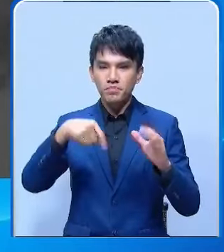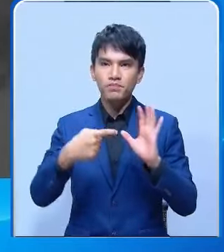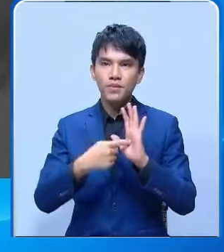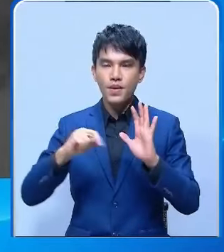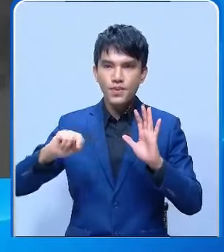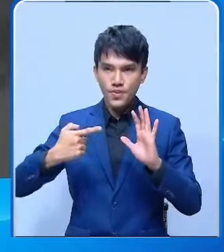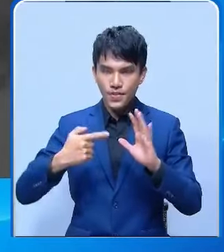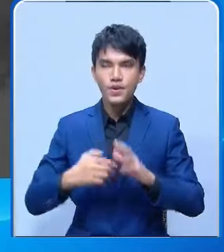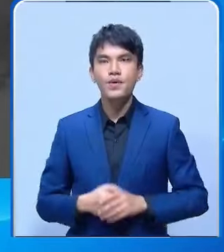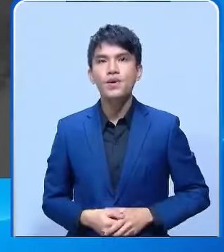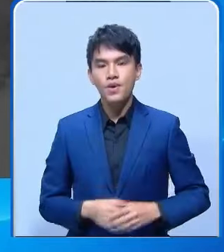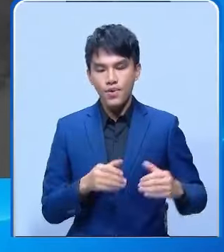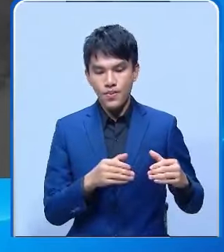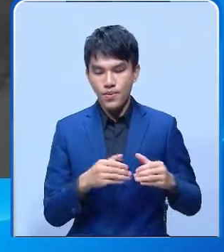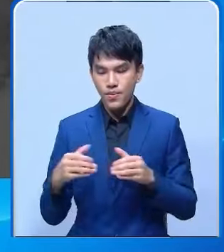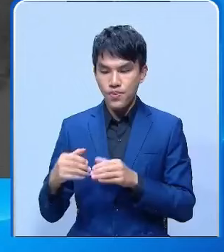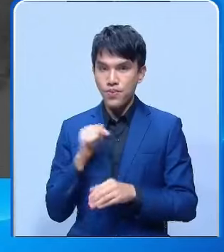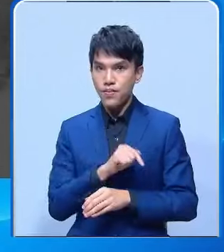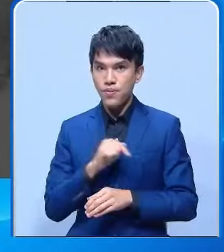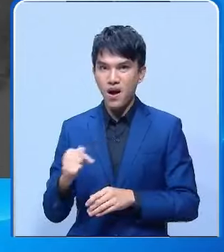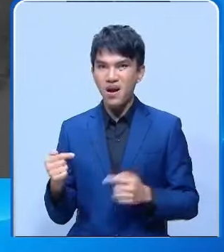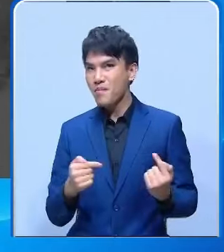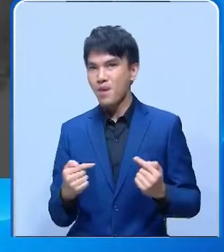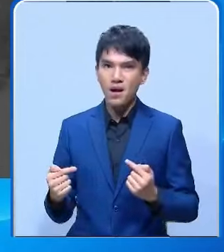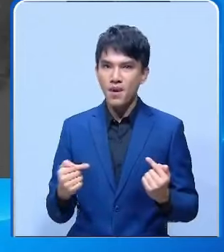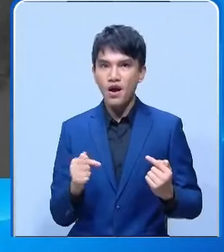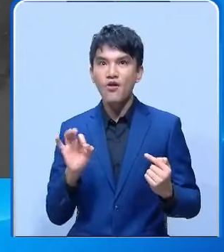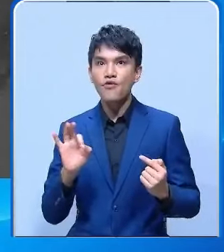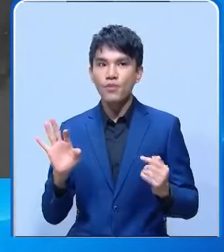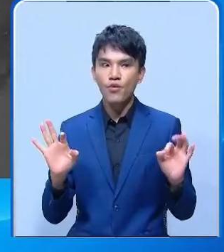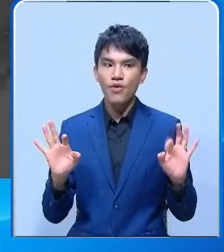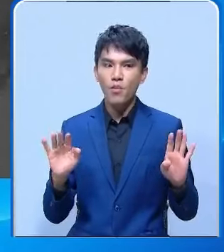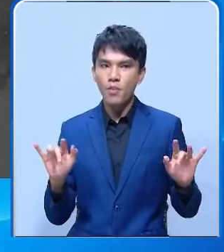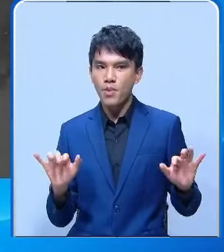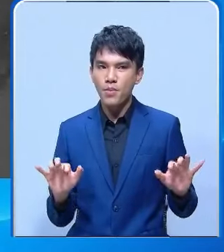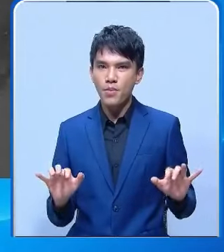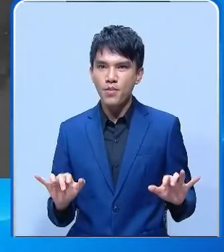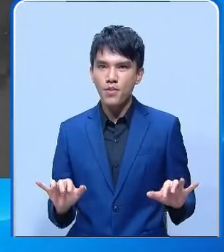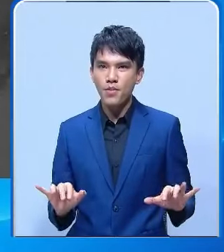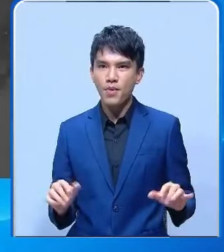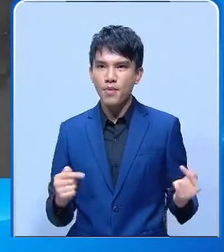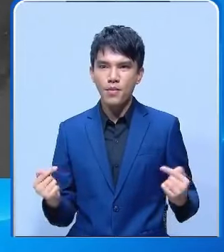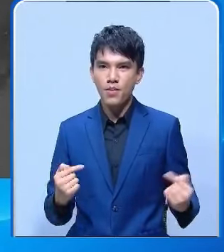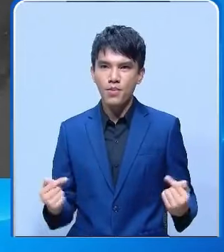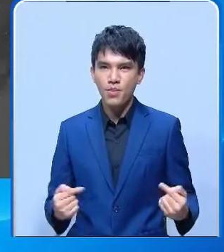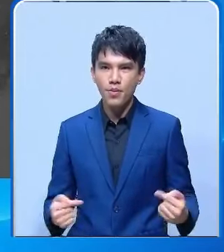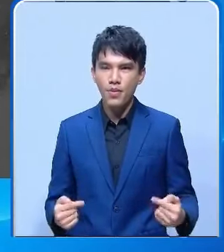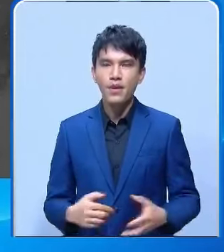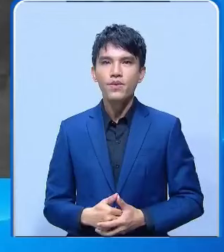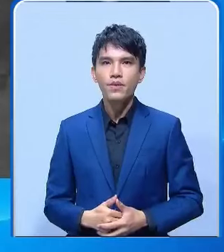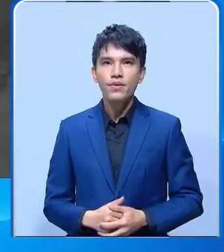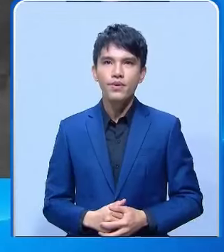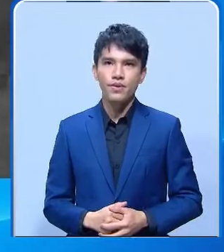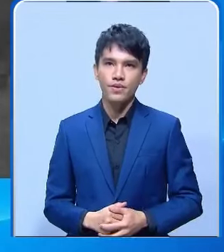ข้อมูลว่าทั้ง2กลุ่มอ่ะคุณผู้ชมคะท้าทายกันผ่าน Facebook ตลอดนะอีกแล้วนะท้าทายกันในโลกโ